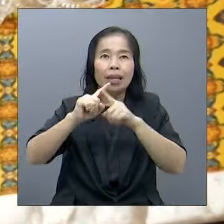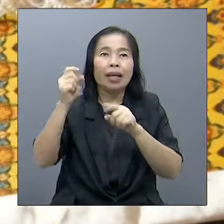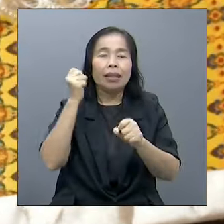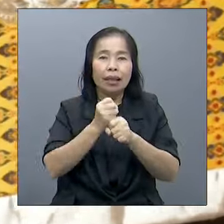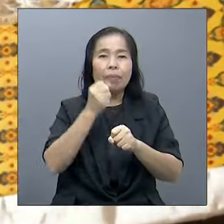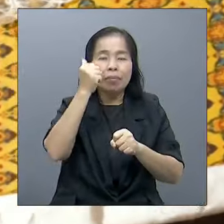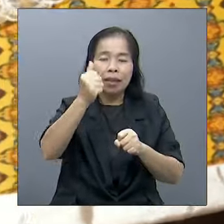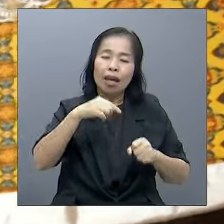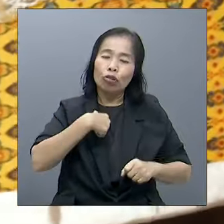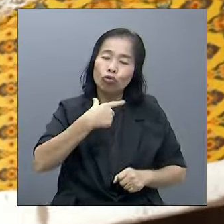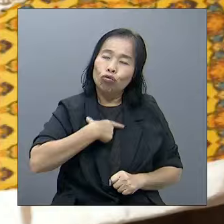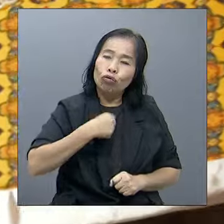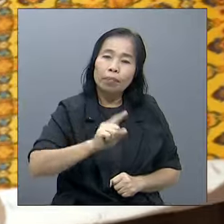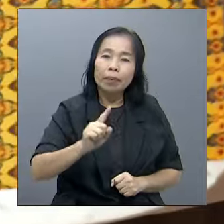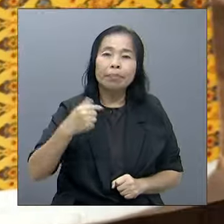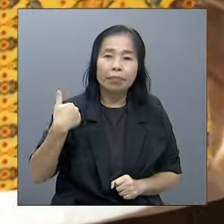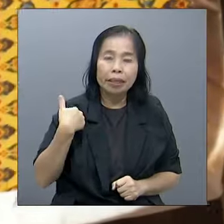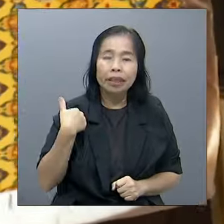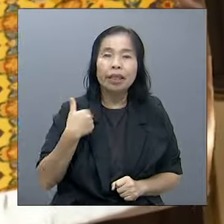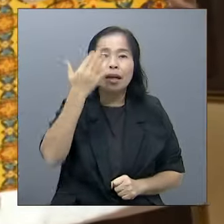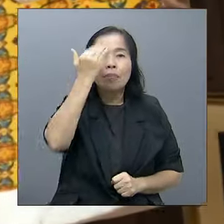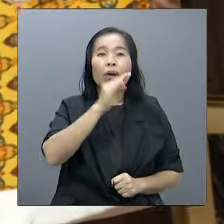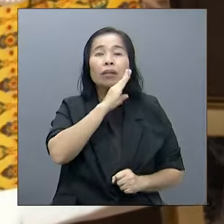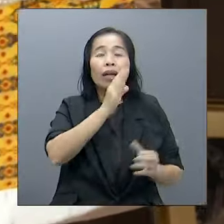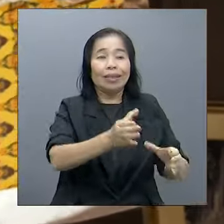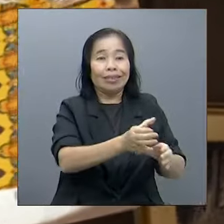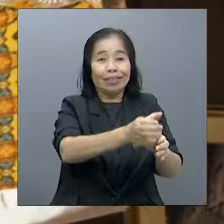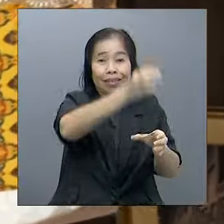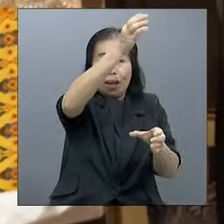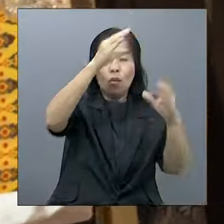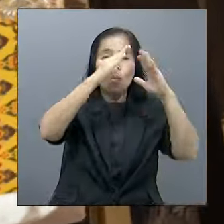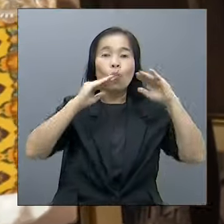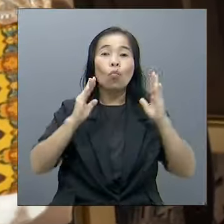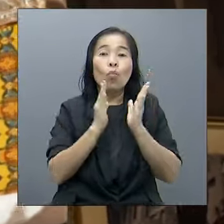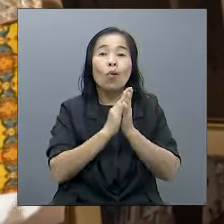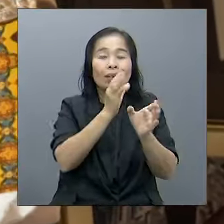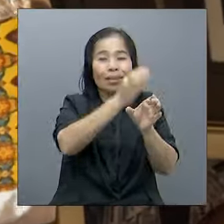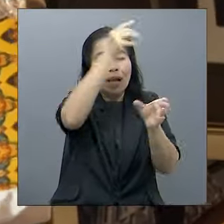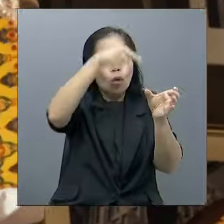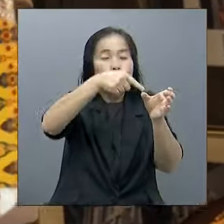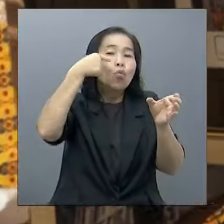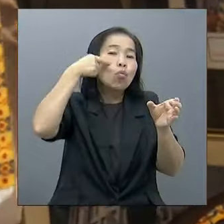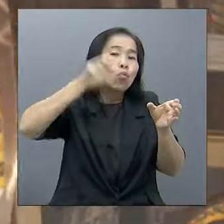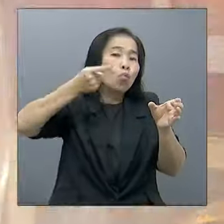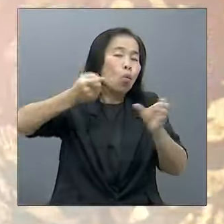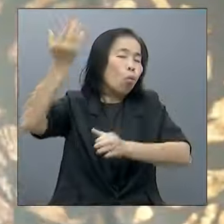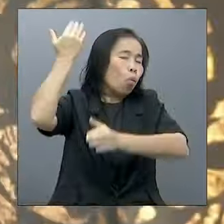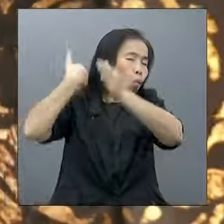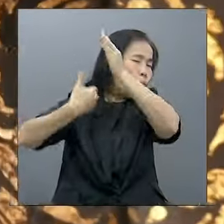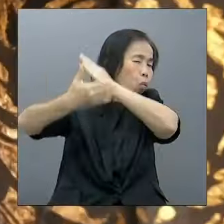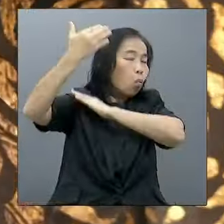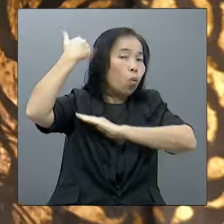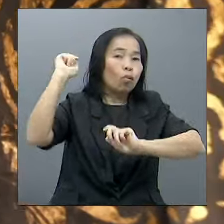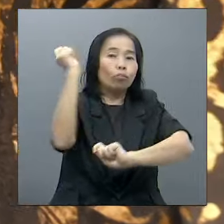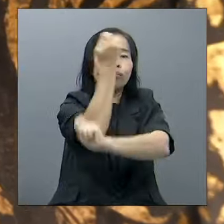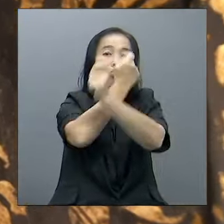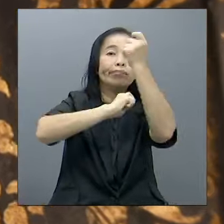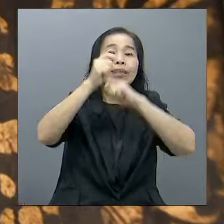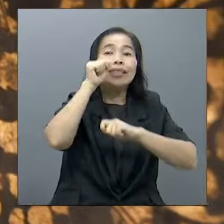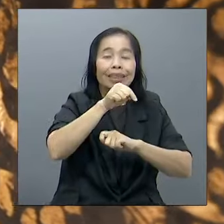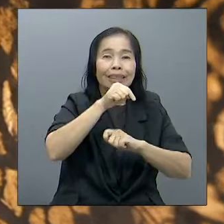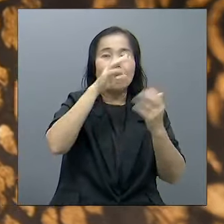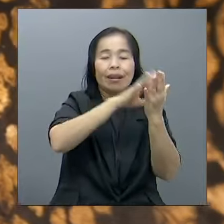องได้ถ้าอย่างลวดลายต่างๆเนี่ยค่ะที่อยู่บนเสาศาลาการประเรียนเนี่ยเป็นลายเดิมที่ตั้งแต่สมัยอยุธยาเลยซึ่งลายตรงเนี้ยค่ะ